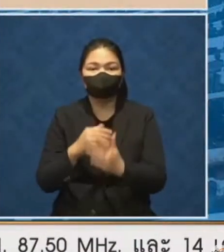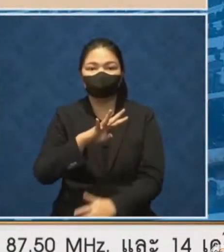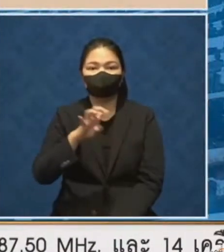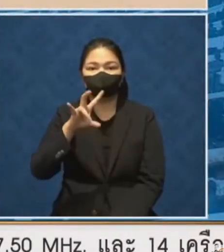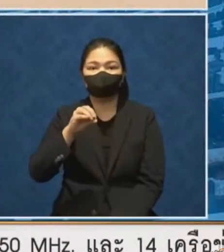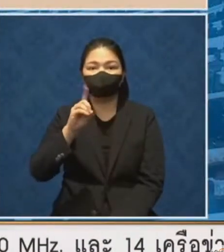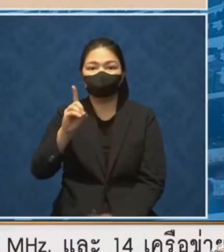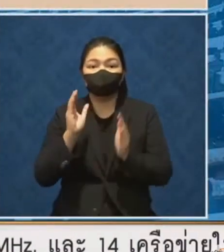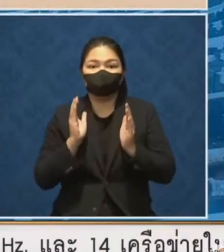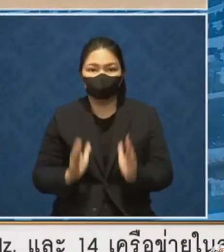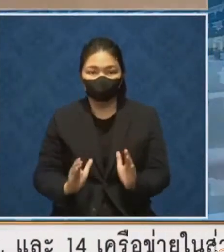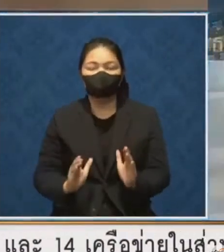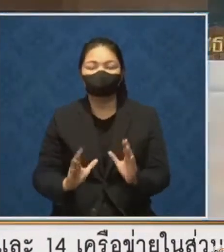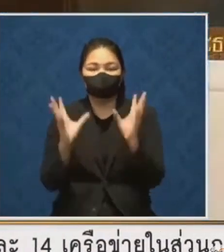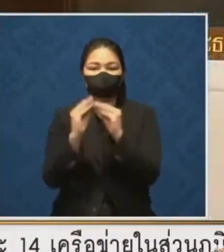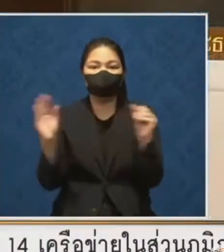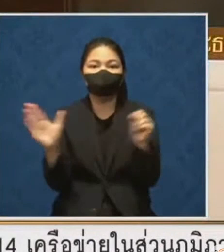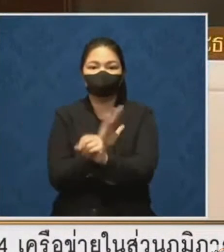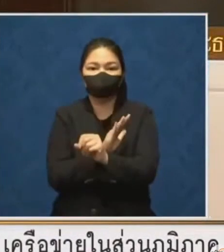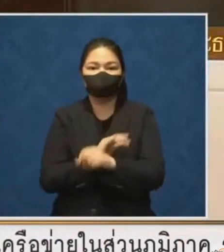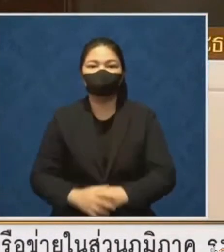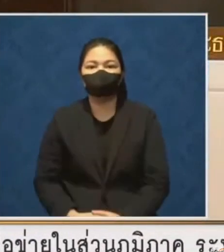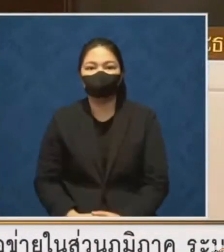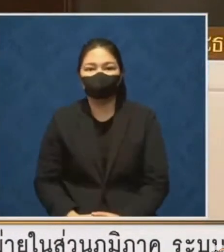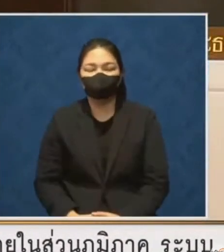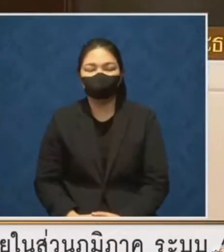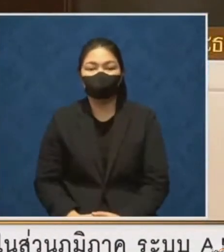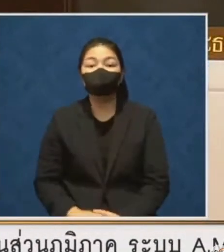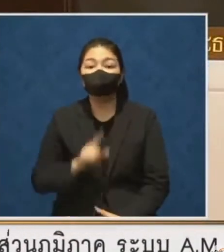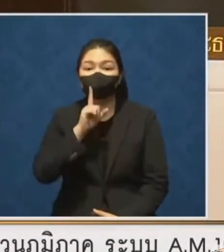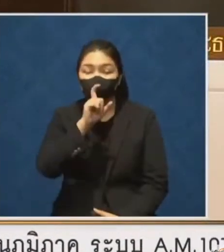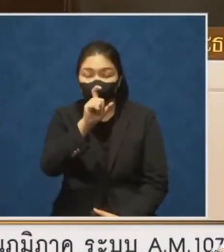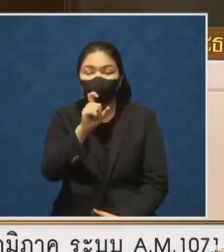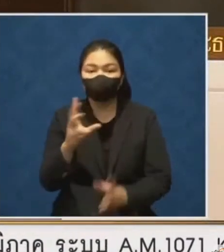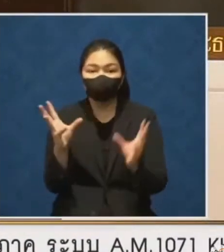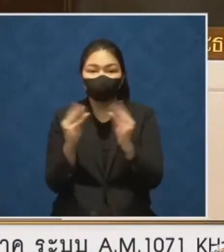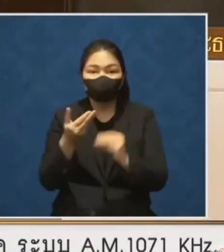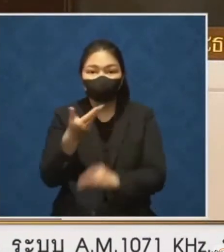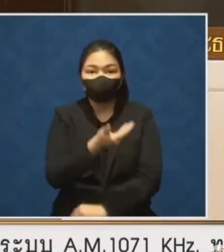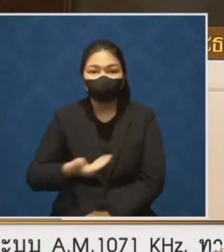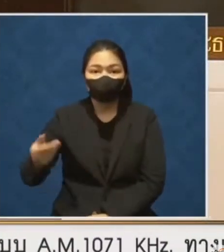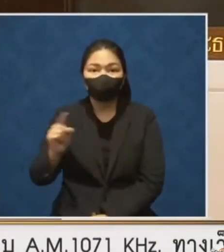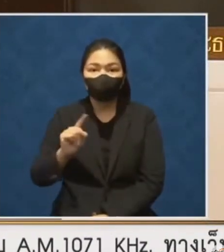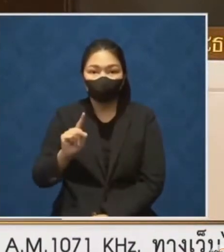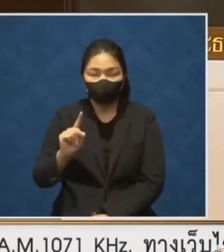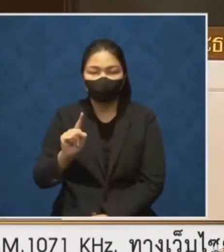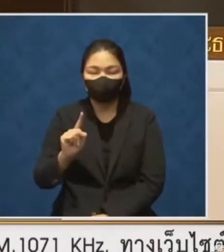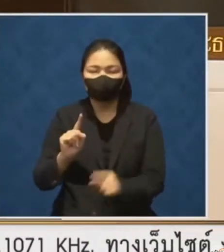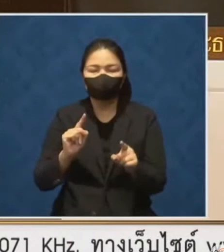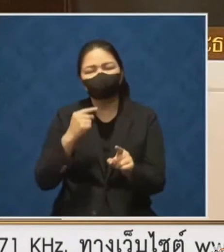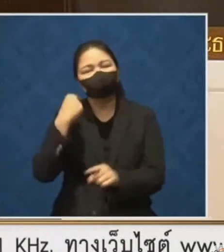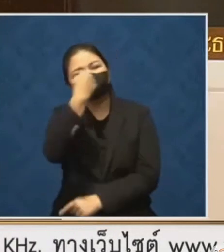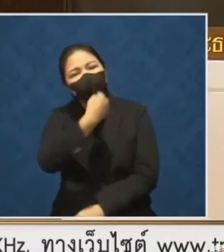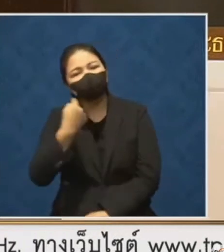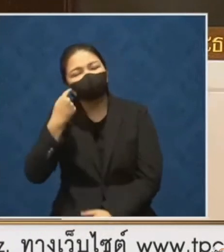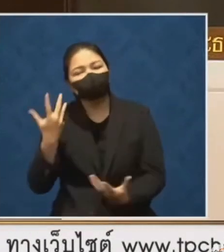หนื่อยอยู ่ก็เหนื่อยทีนี้ฮะท่านผู้ชมฮะการอภิปรายไม่ไว้วางใจของรัฐบาลเนี่